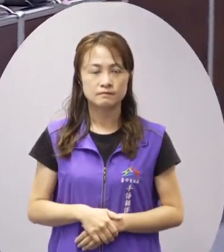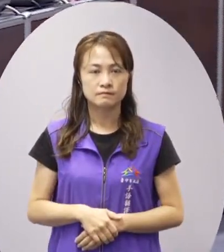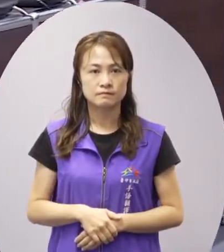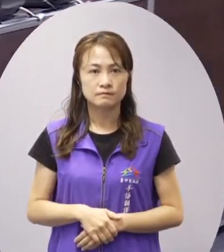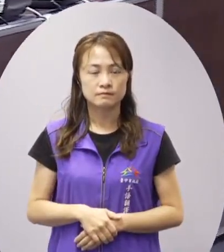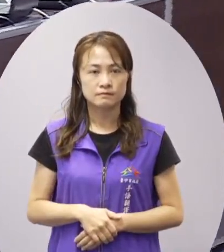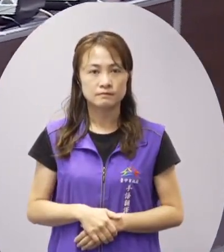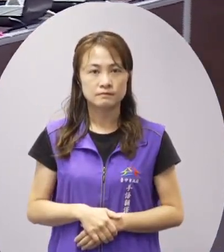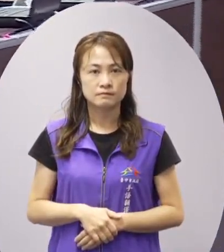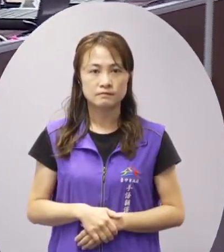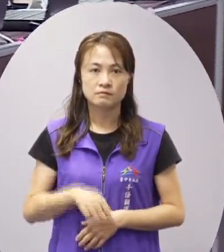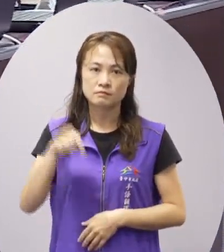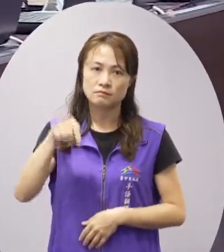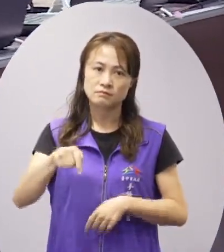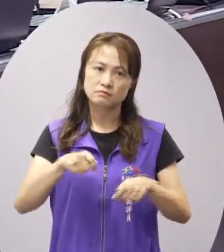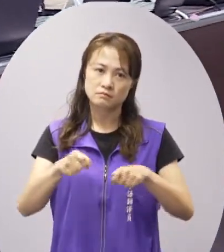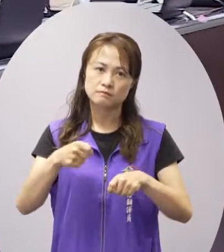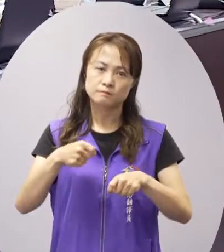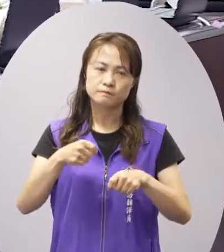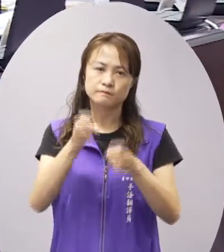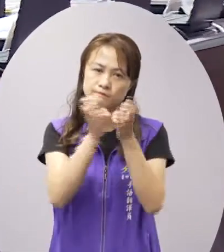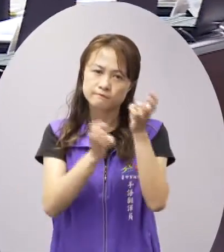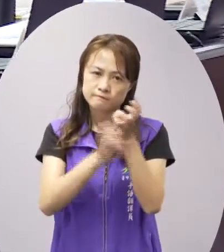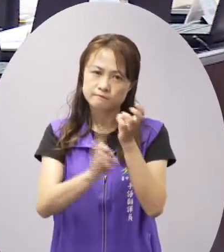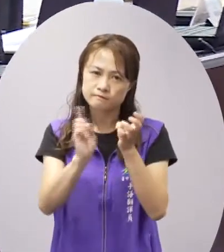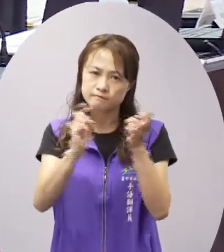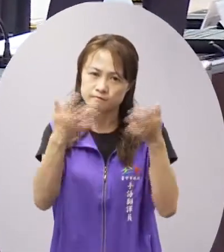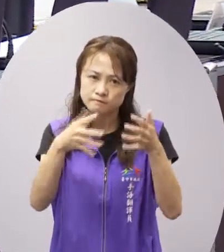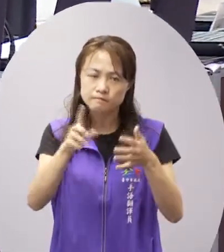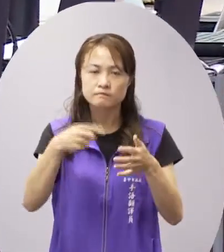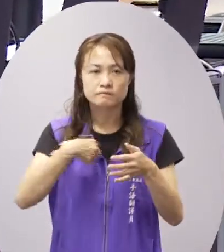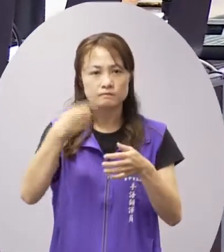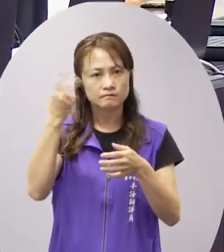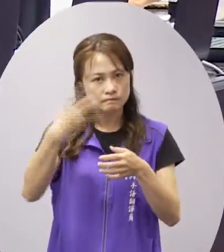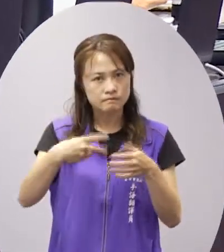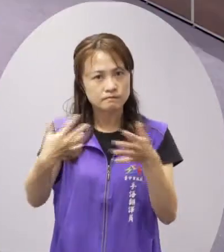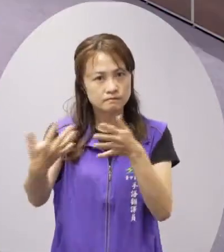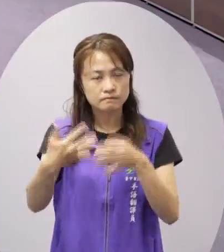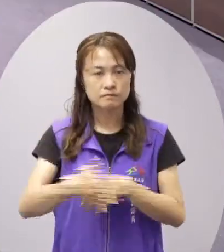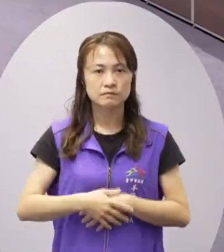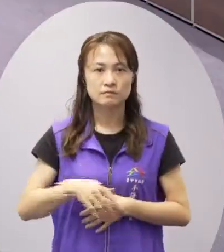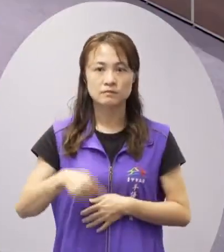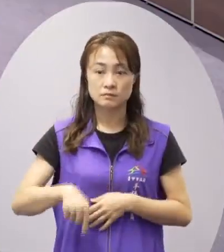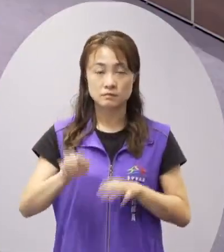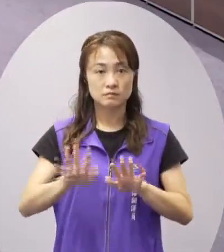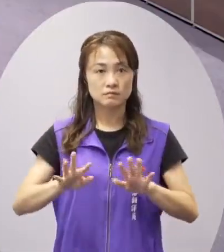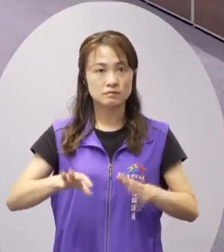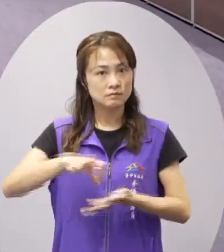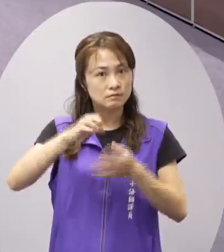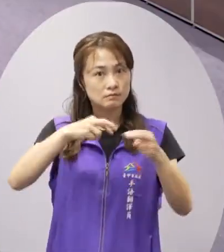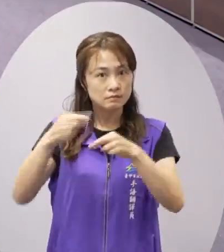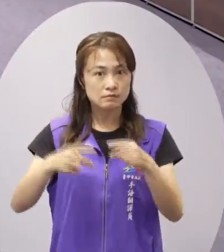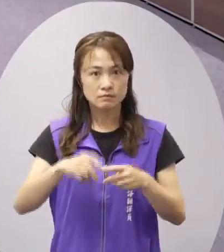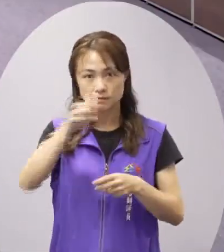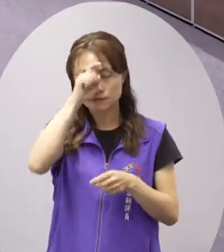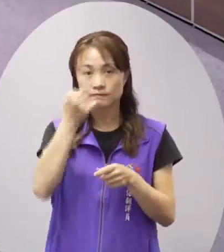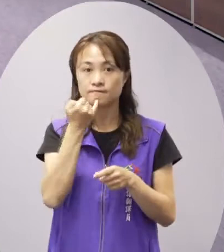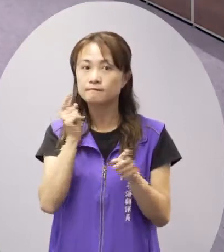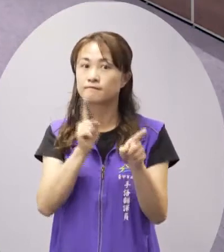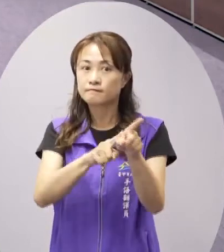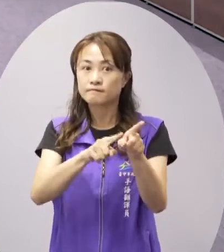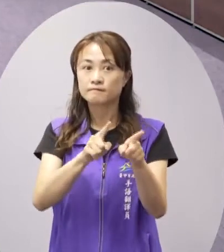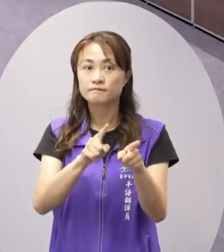以那这个部分我们细节再跟消防局做请教。 我们修正只是让它比较有弹性而已，就是说你不是这一次就下一次，那当